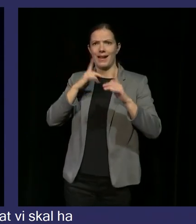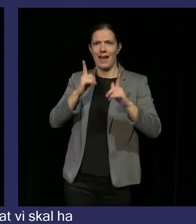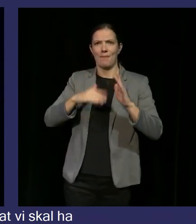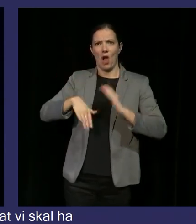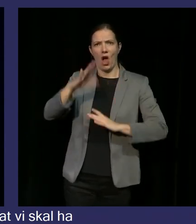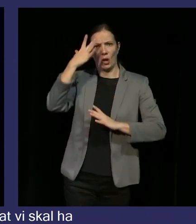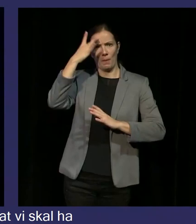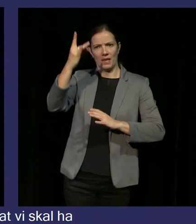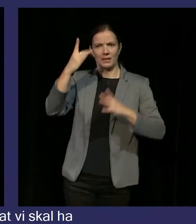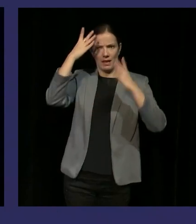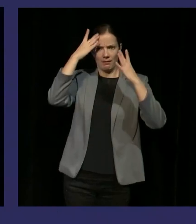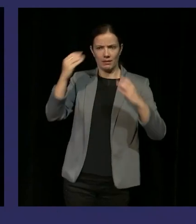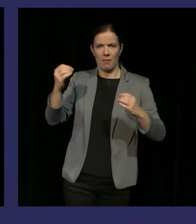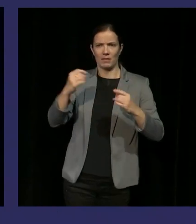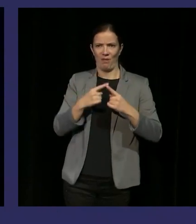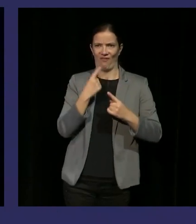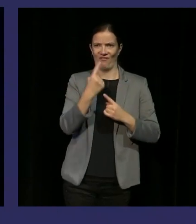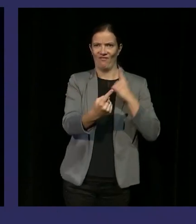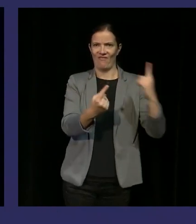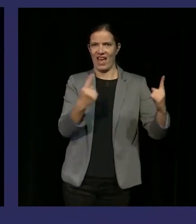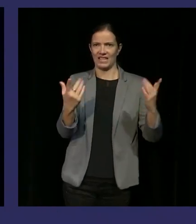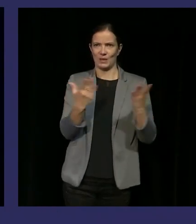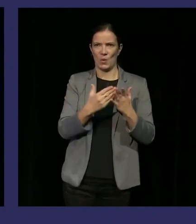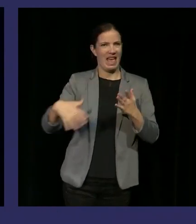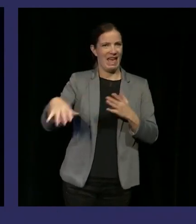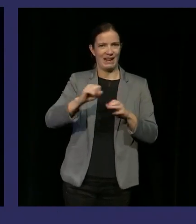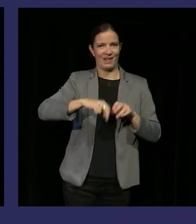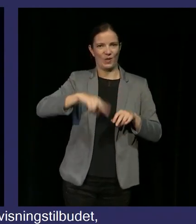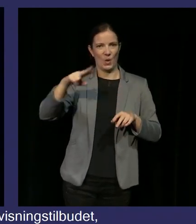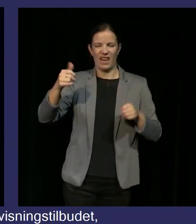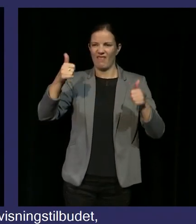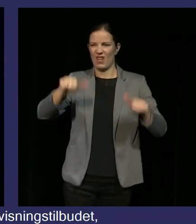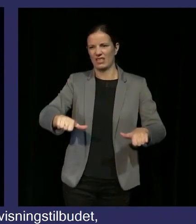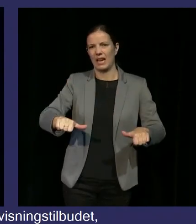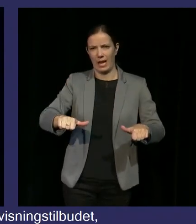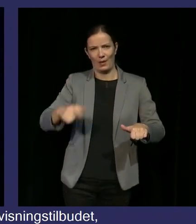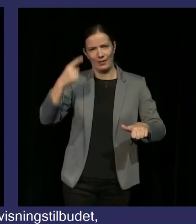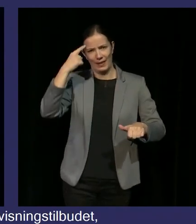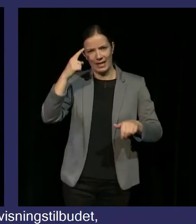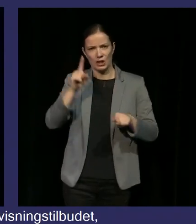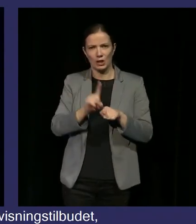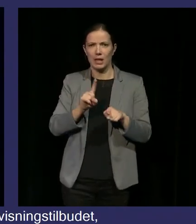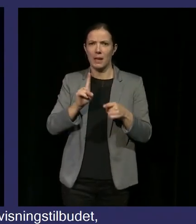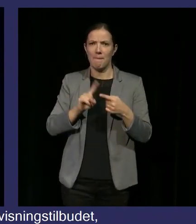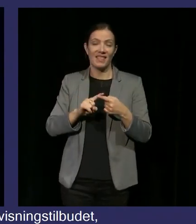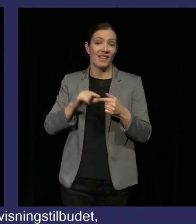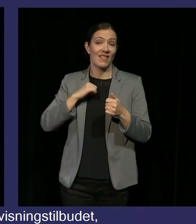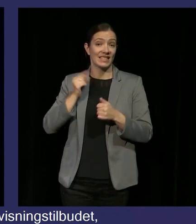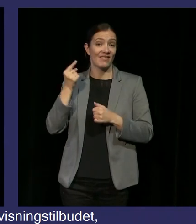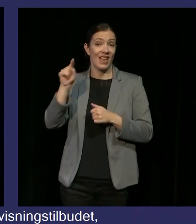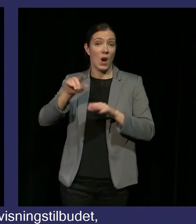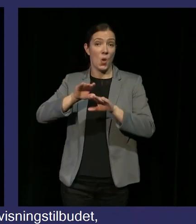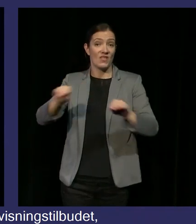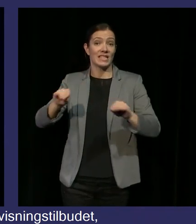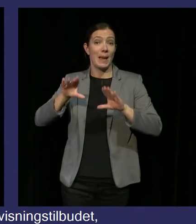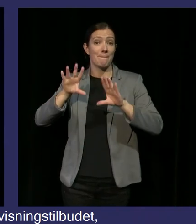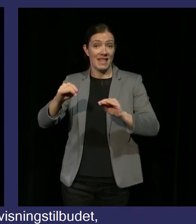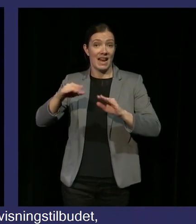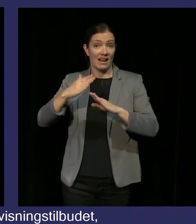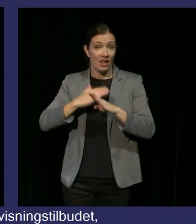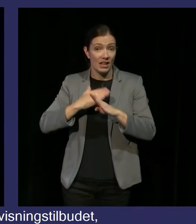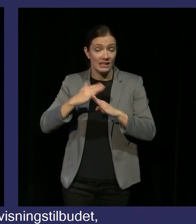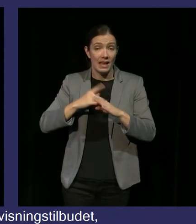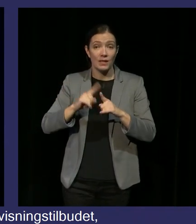høy kompetanse I samisk på hver eneste skole I hele Norge. Så det jo bedre kvaliteten på fjernundervisningstilbudet, bedre utvikling